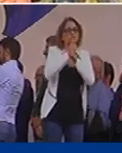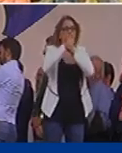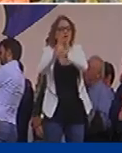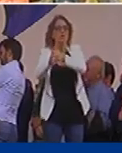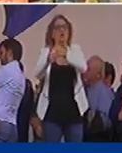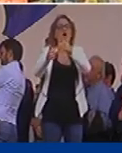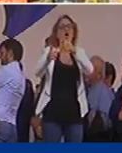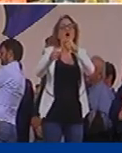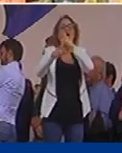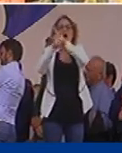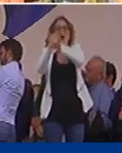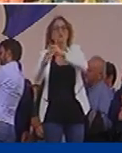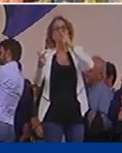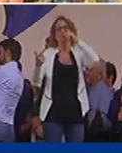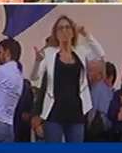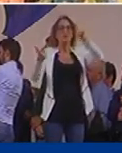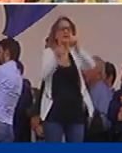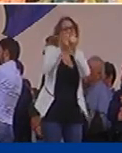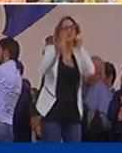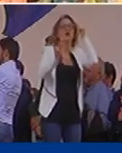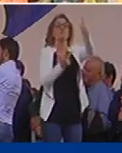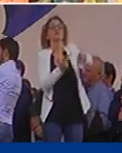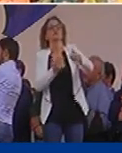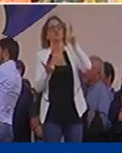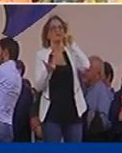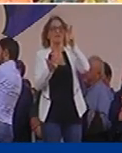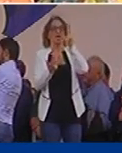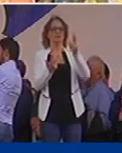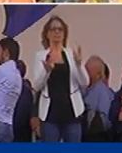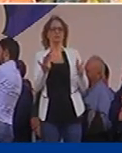gli austriaci e l'anno prossimo i francesi,